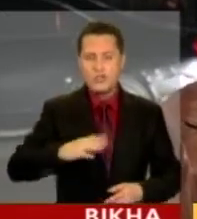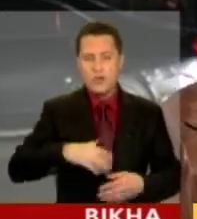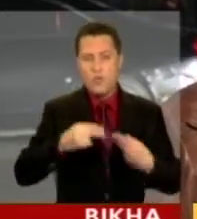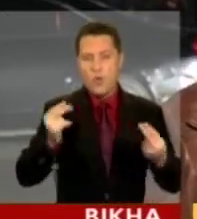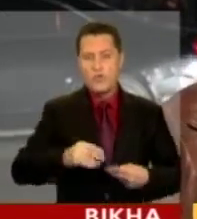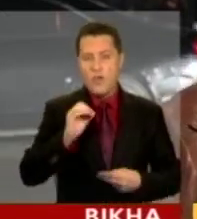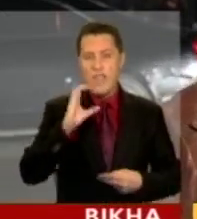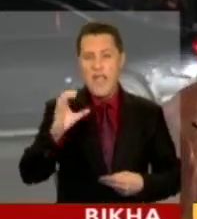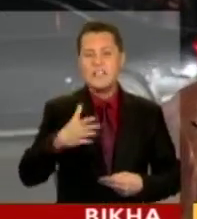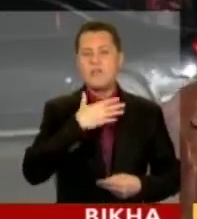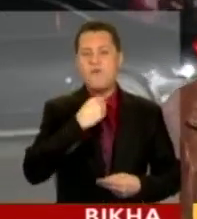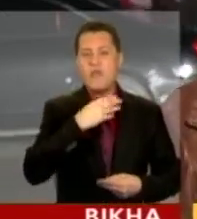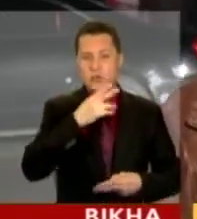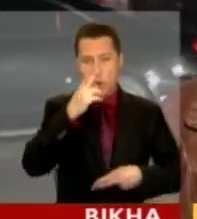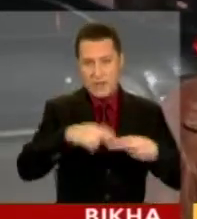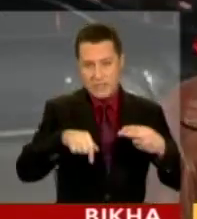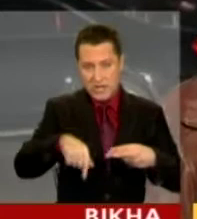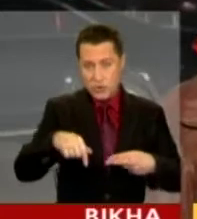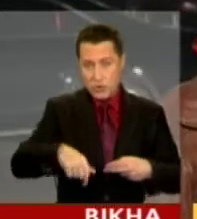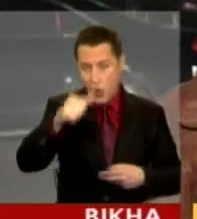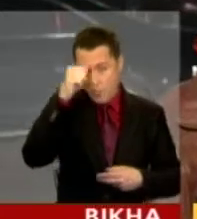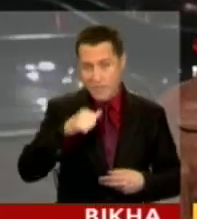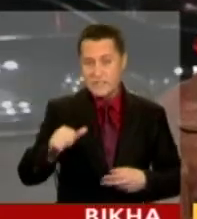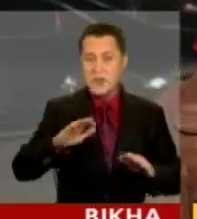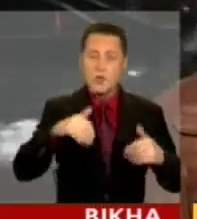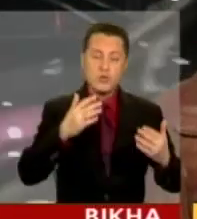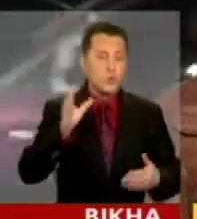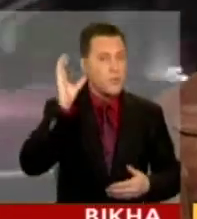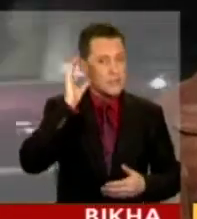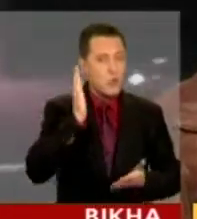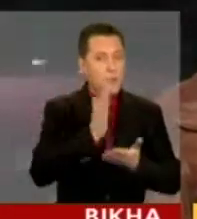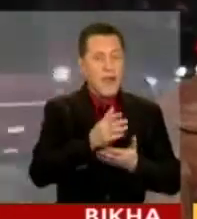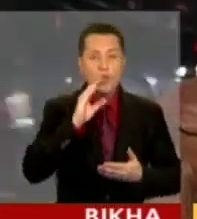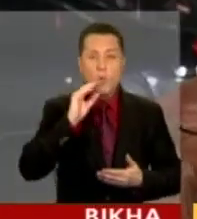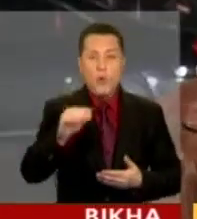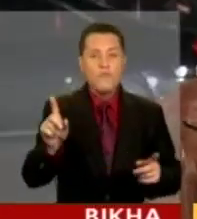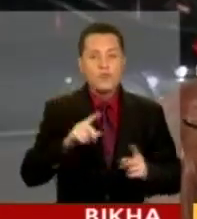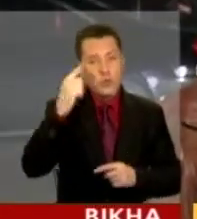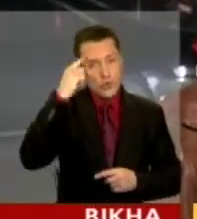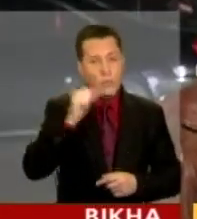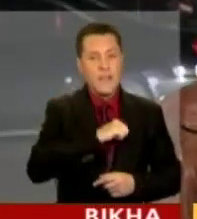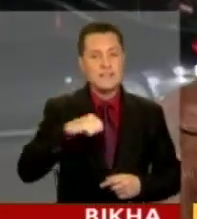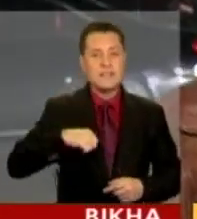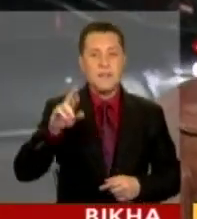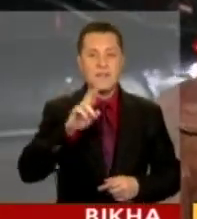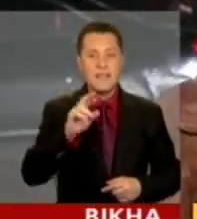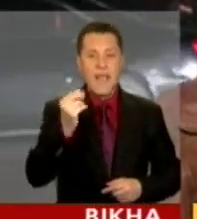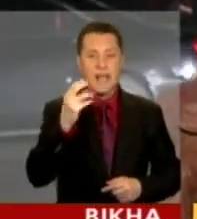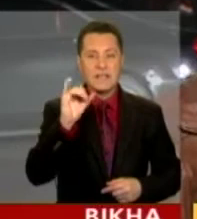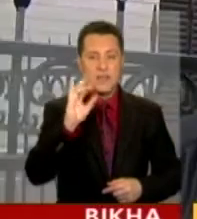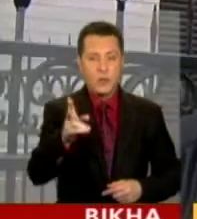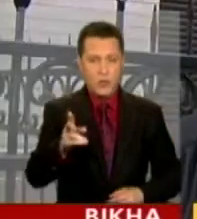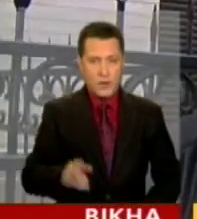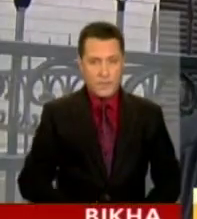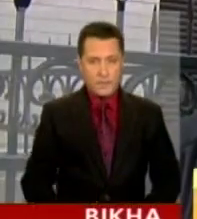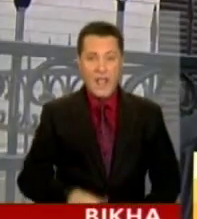з ЄС у Вільнюсі наприкінці цього місяця. І зараз пропоную послухати пряму мову, що з цього думає сам Арсеній Яценюк.